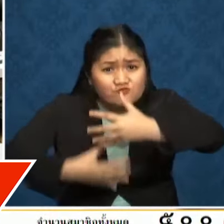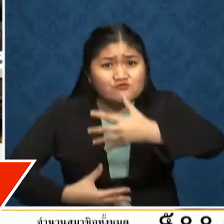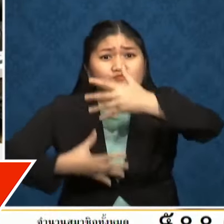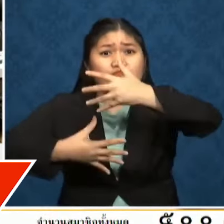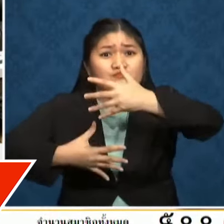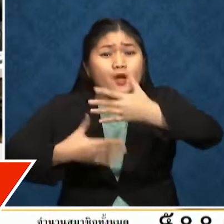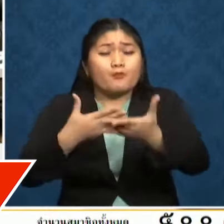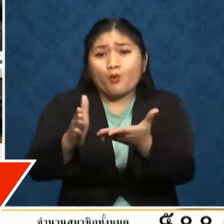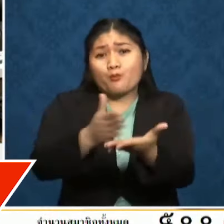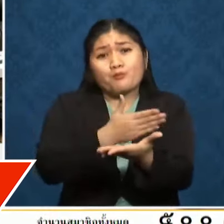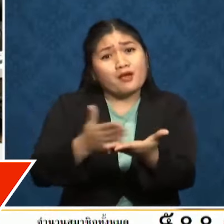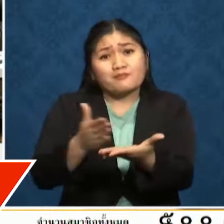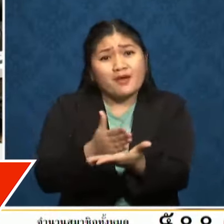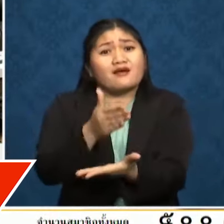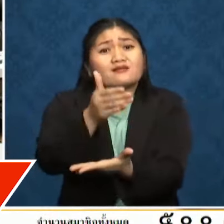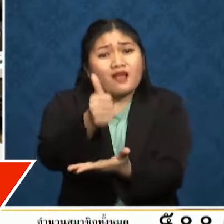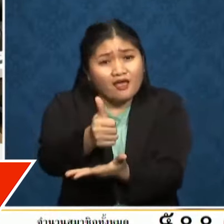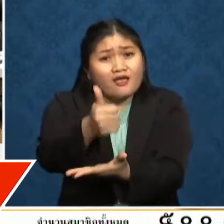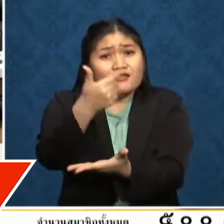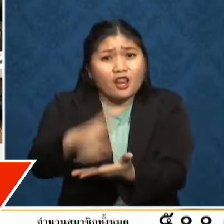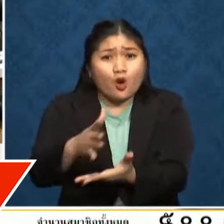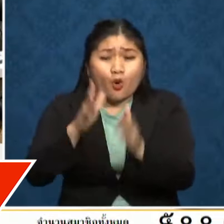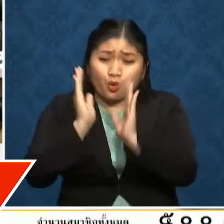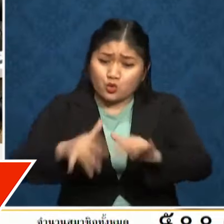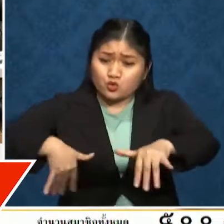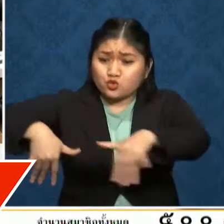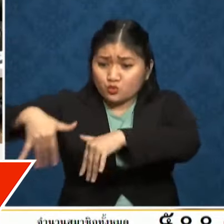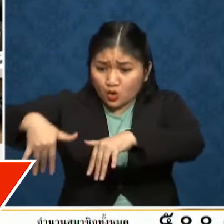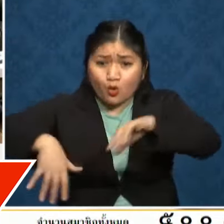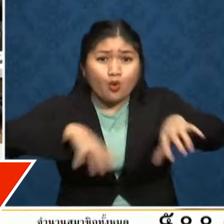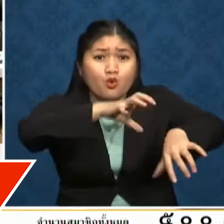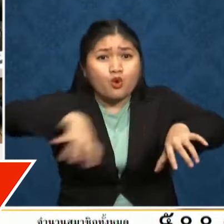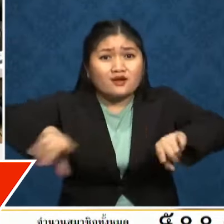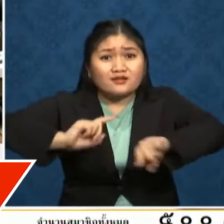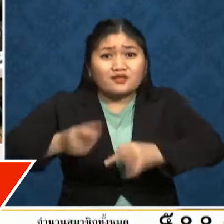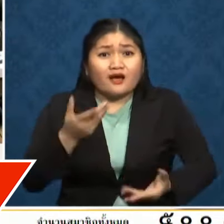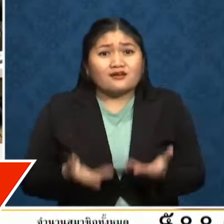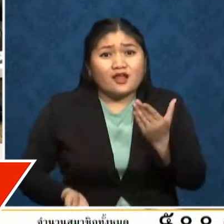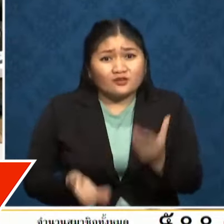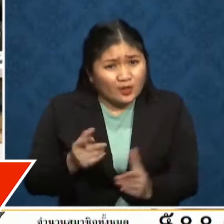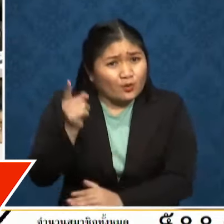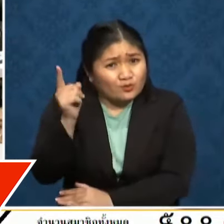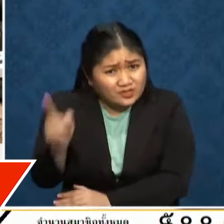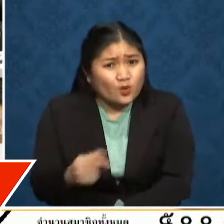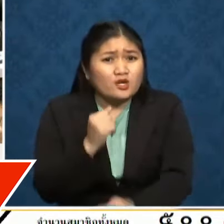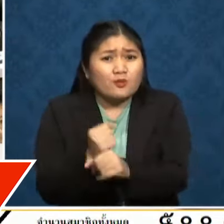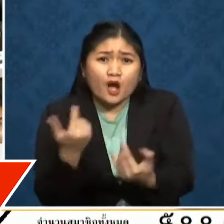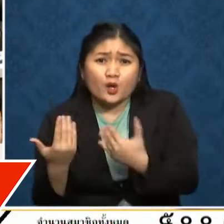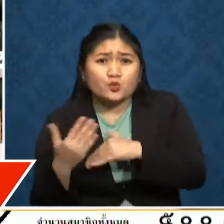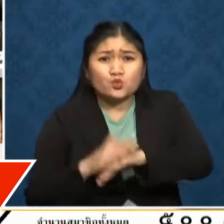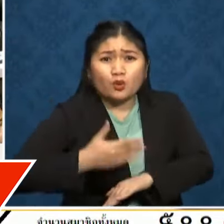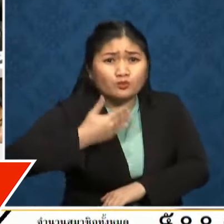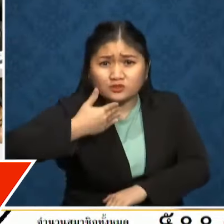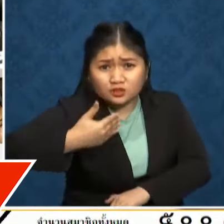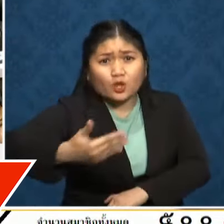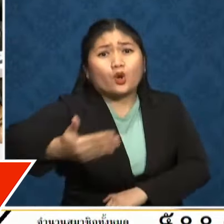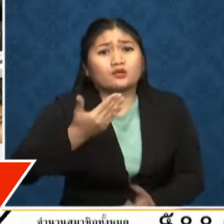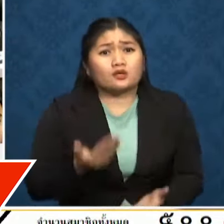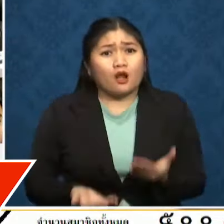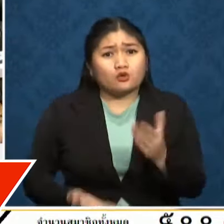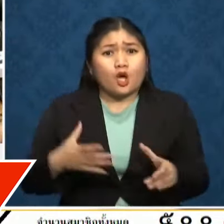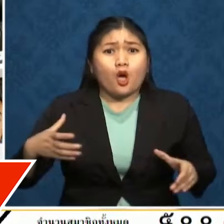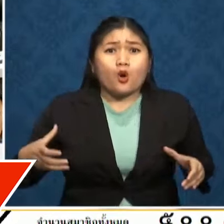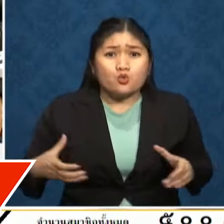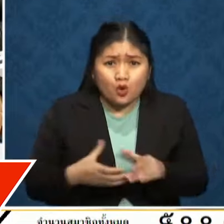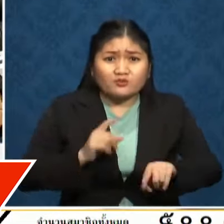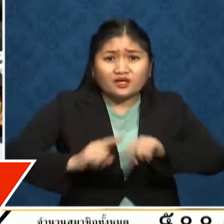ผมแบ่งสัสสวนให้ พี่น้ประชาชนจากองคกรต่ๆความเป็จิก็เป็คนททำงานกบพวกเรามาโยตลอดไม่วาจะเป็กล